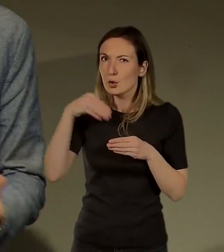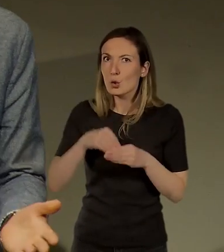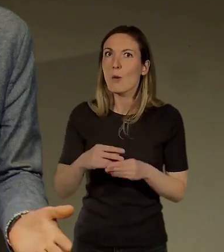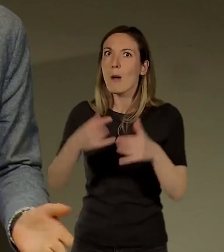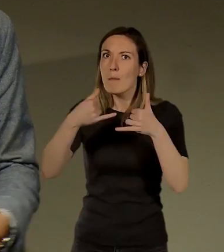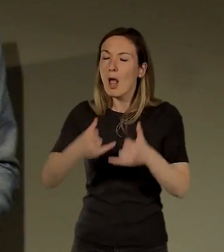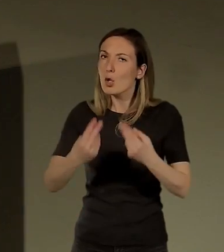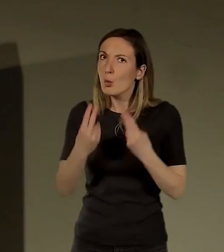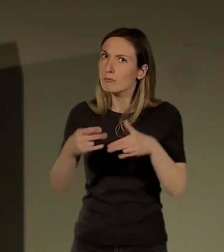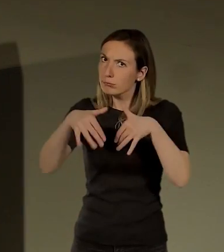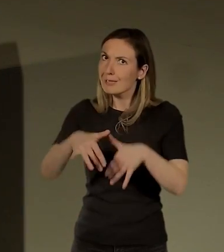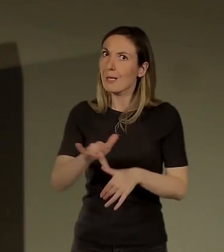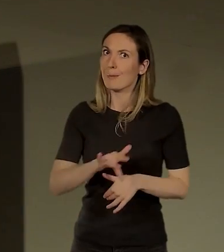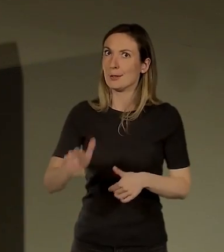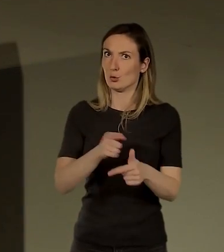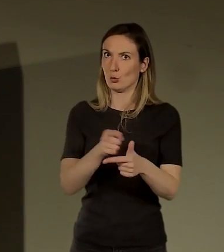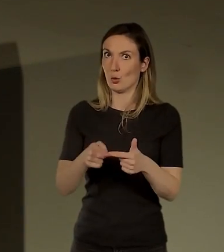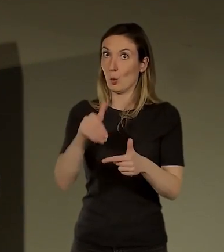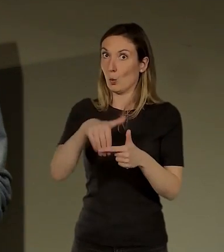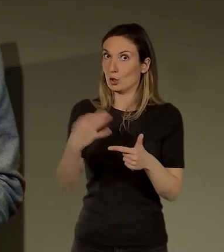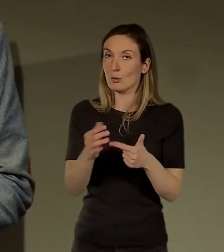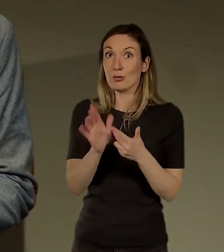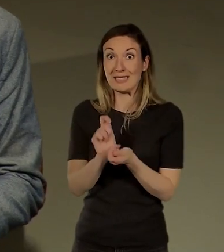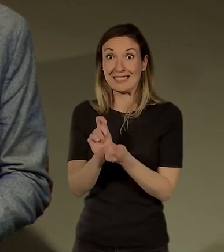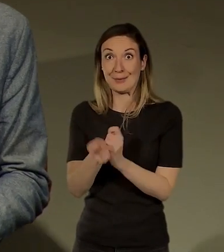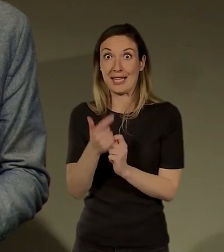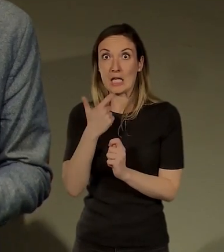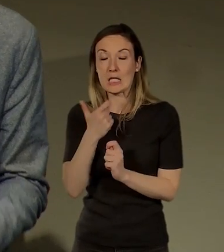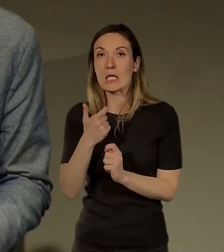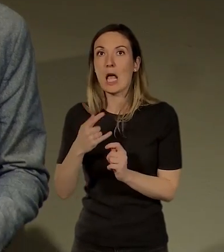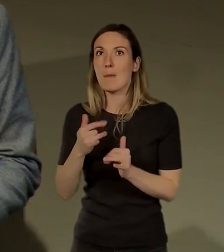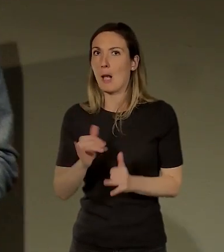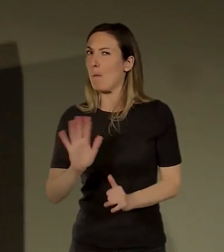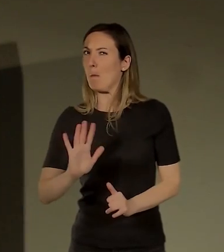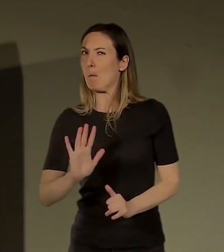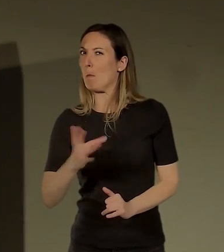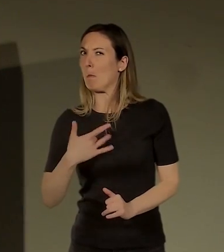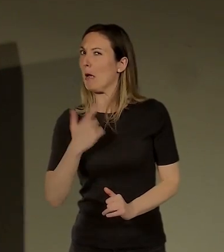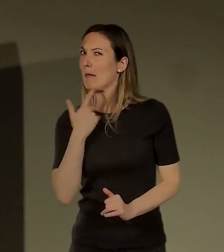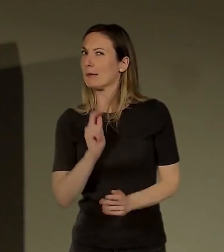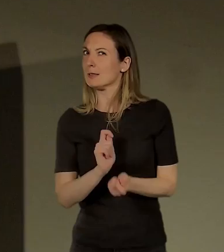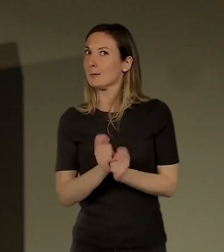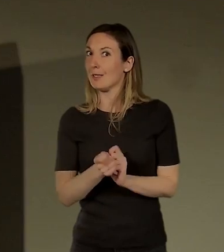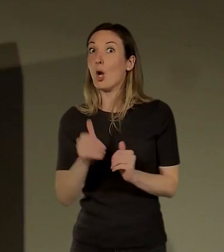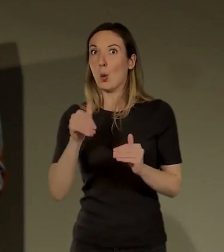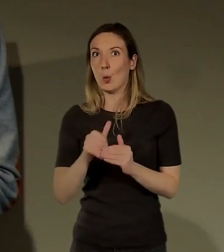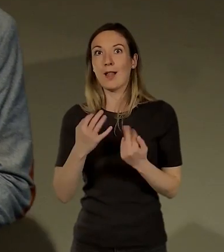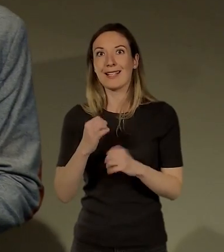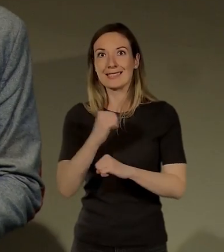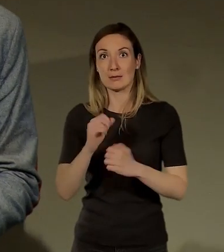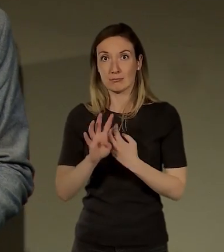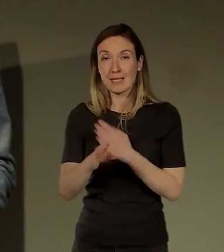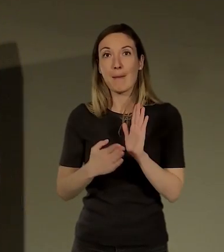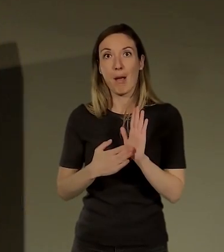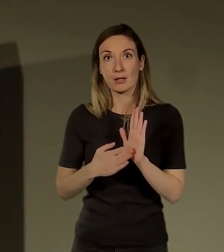Prahy a pokud se mluví o jeho změnách, tak jsou velmi ostražití. Budeme mluvit o pražské magistrále, o tom, jak by